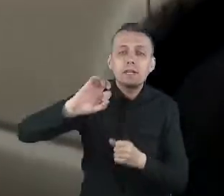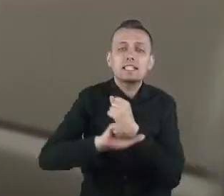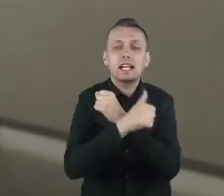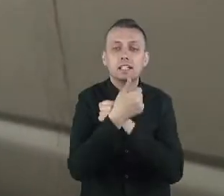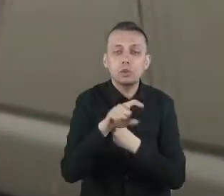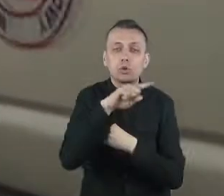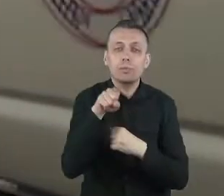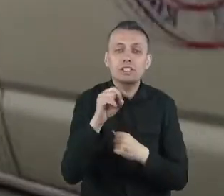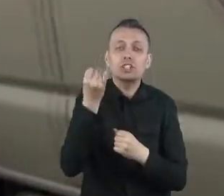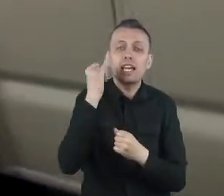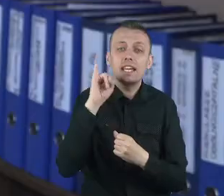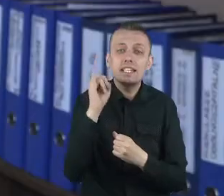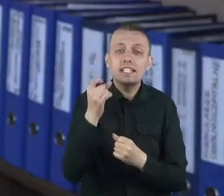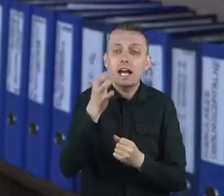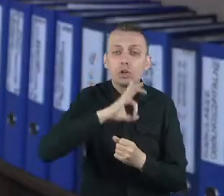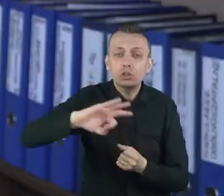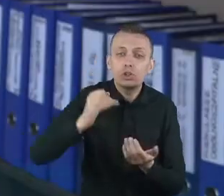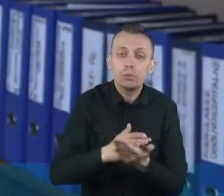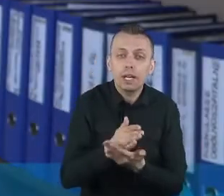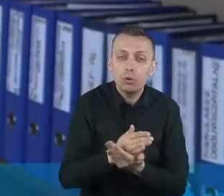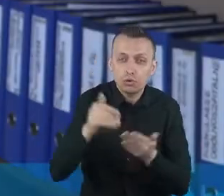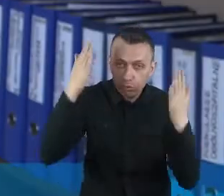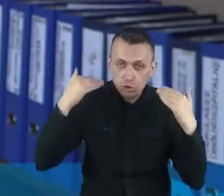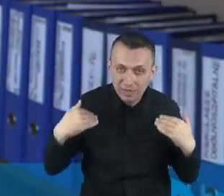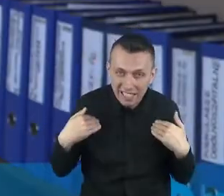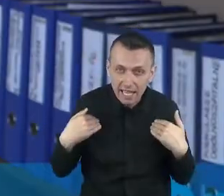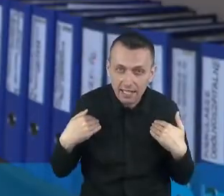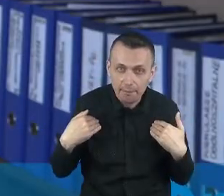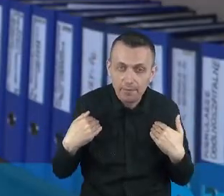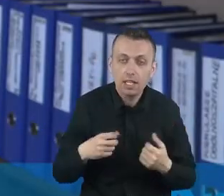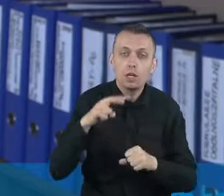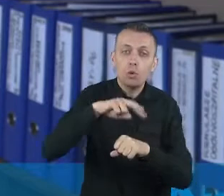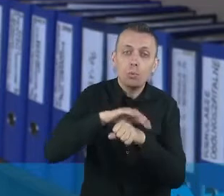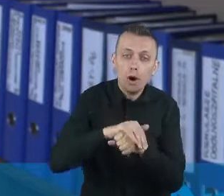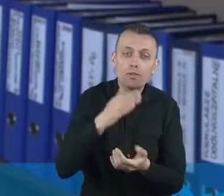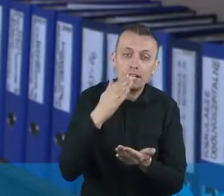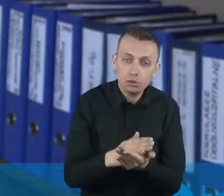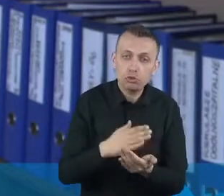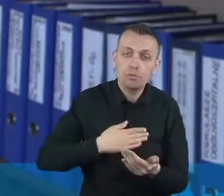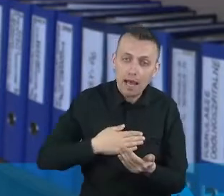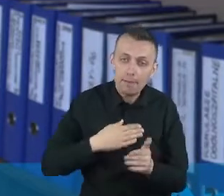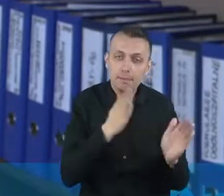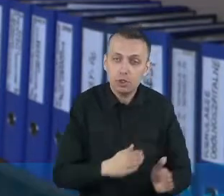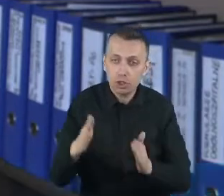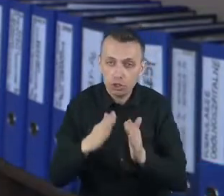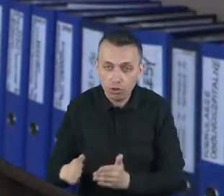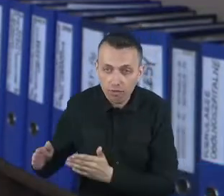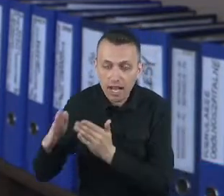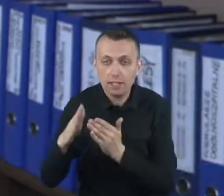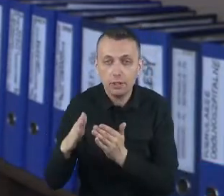ministra zdrowia. Mamy podpisaną umowę z Centrum Monitorowania Jakości na przygotowanie do